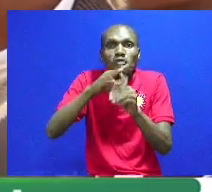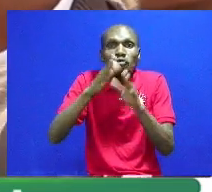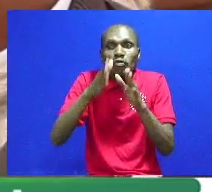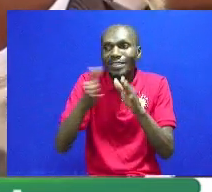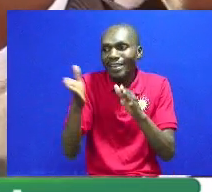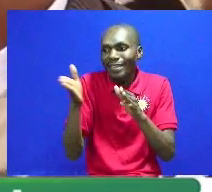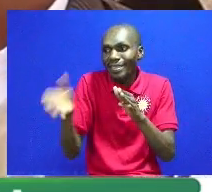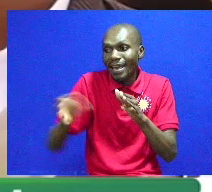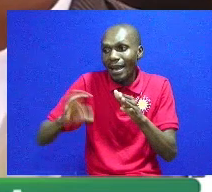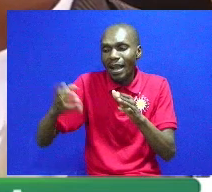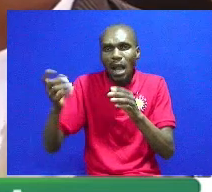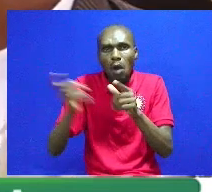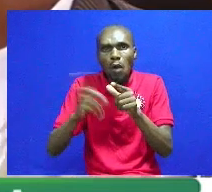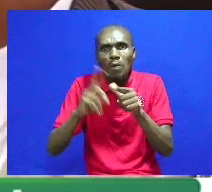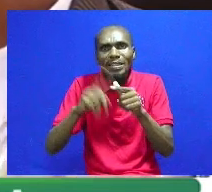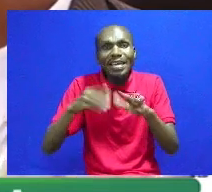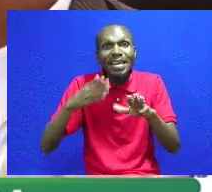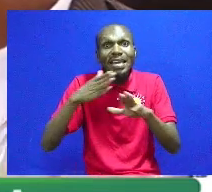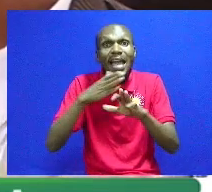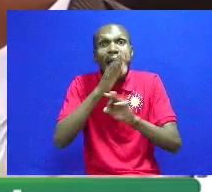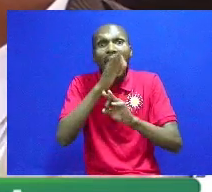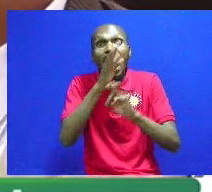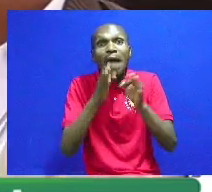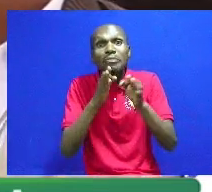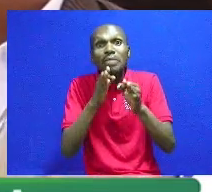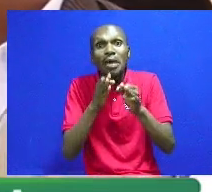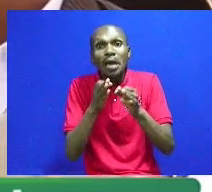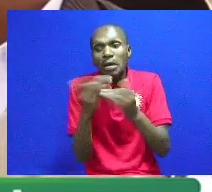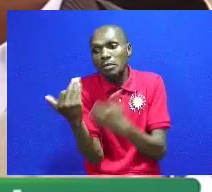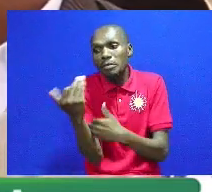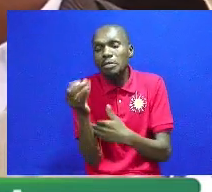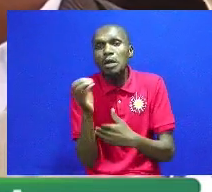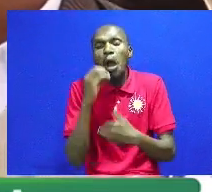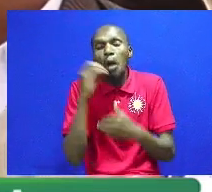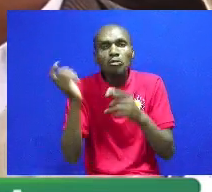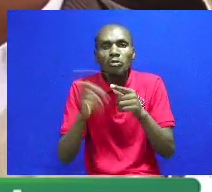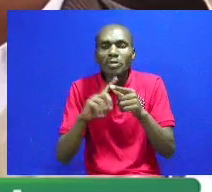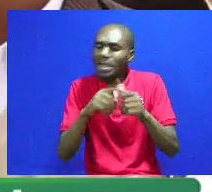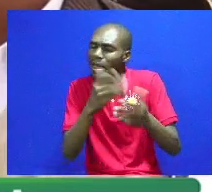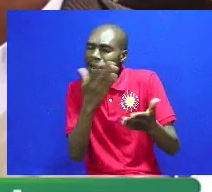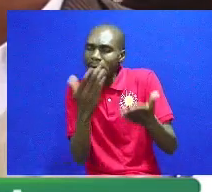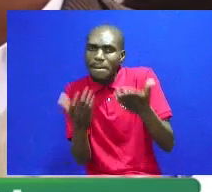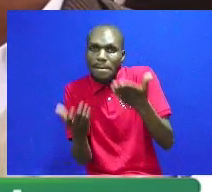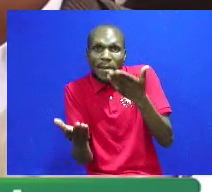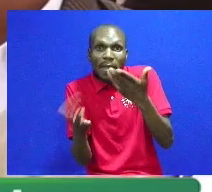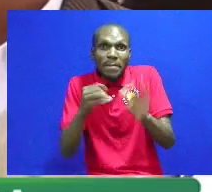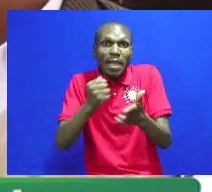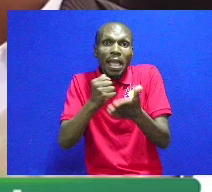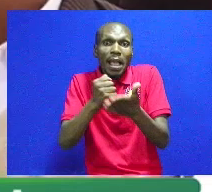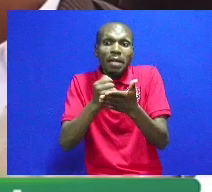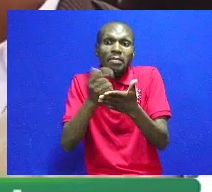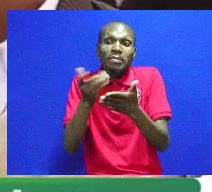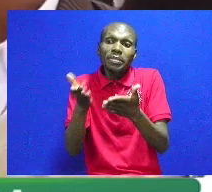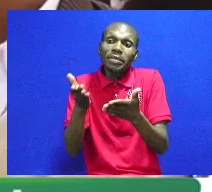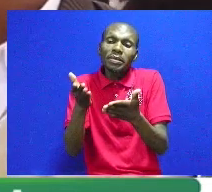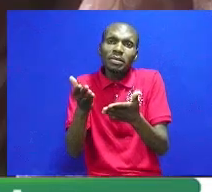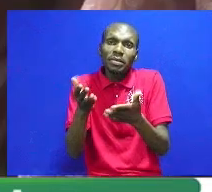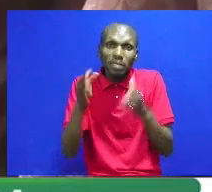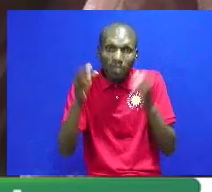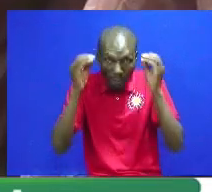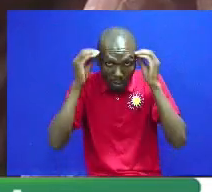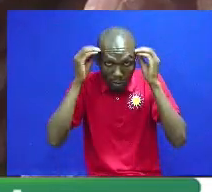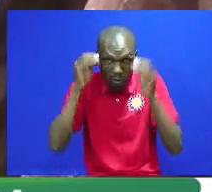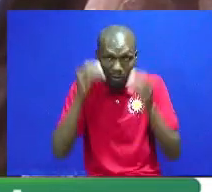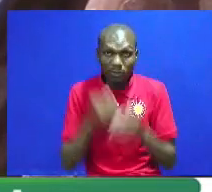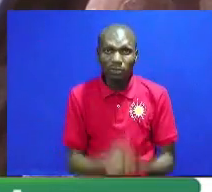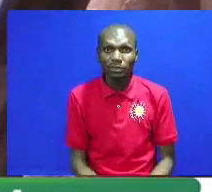riende, kero rara toko no onyoro mwano na risiko. Amo consider nera sing engineer na constituency no yoyari. Nye